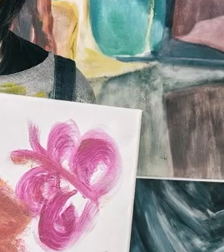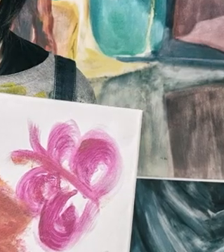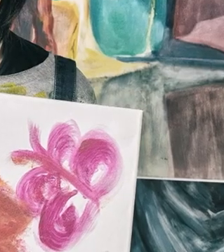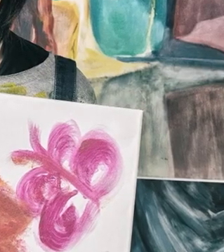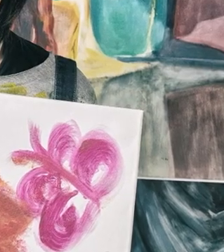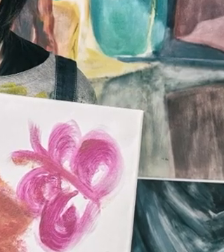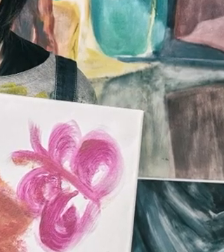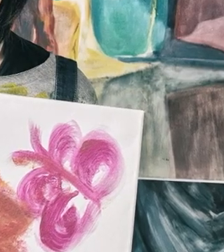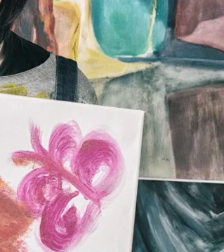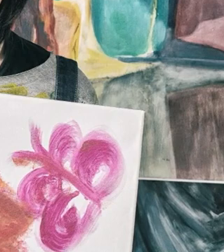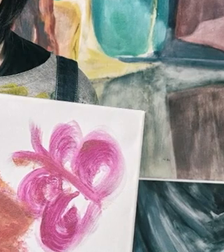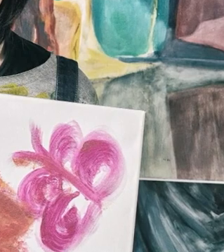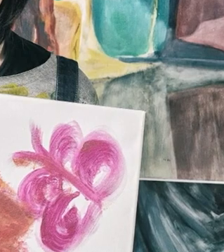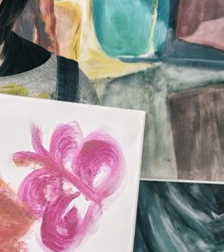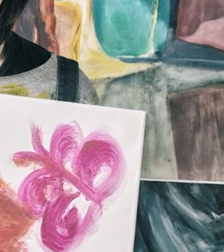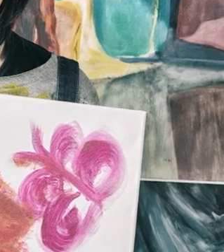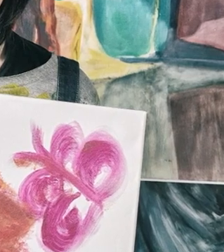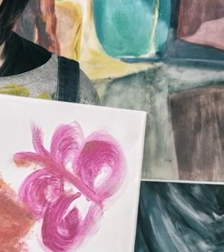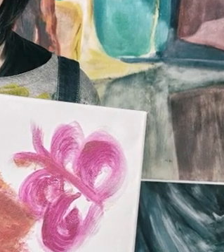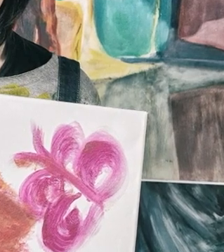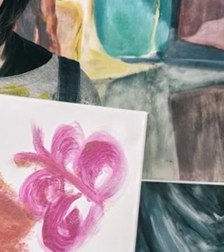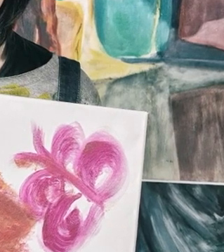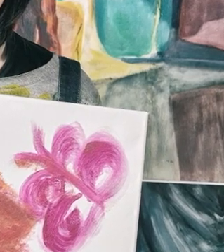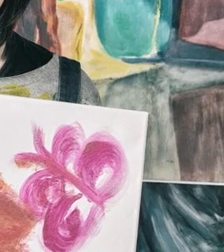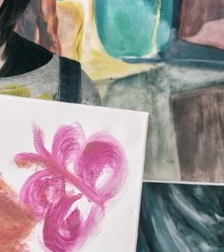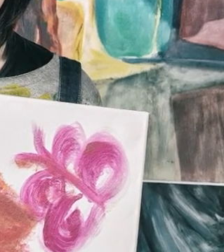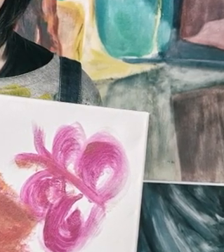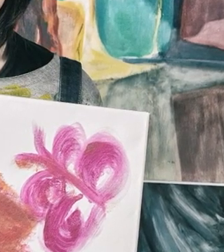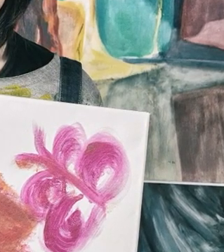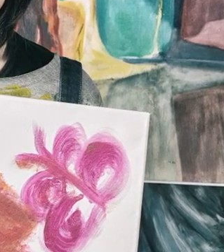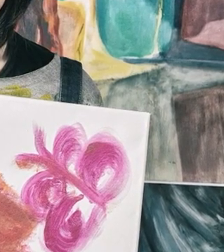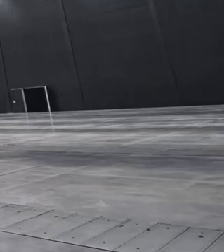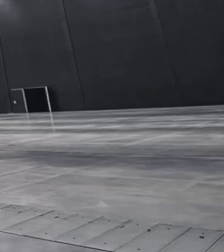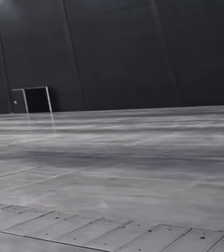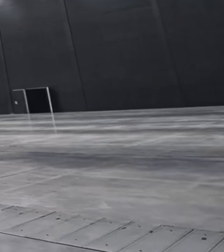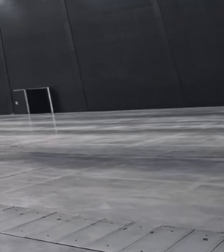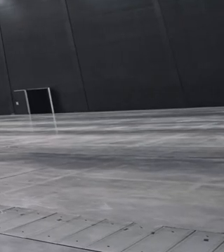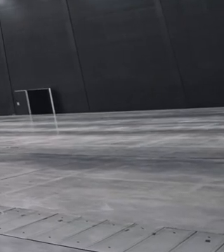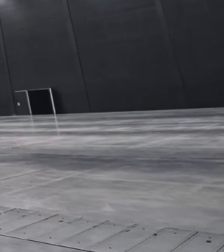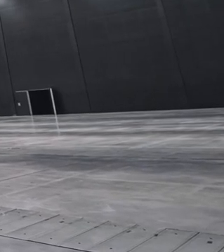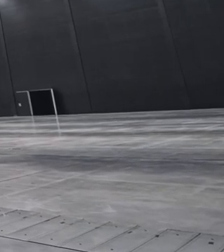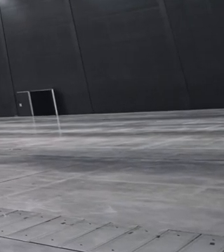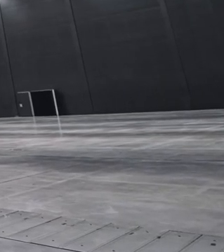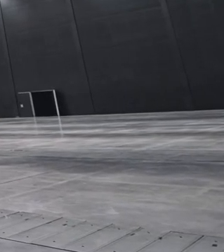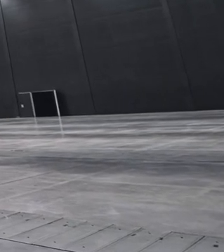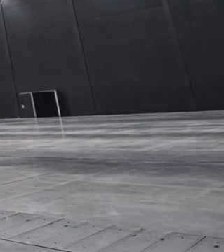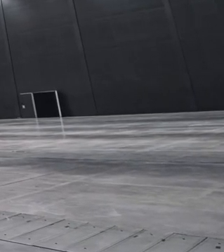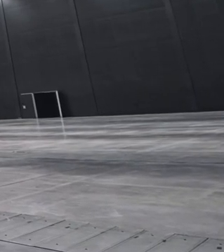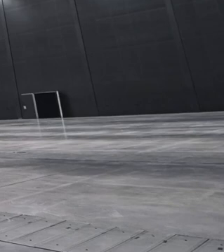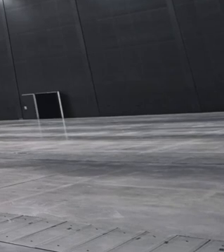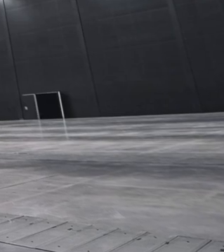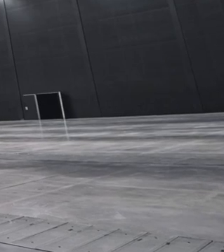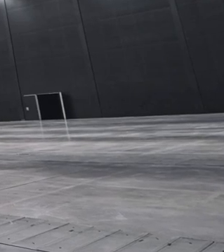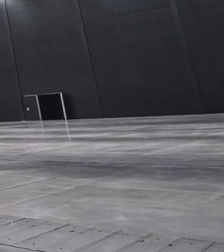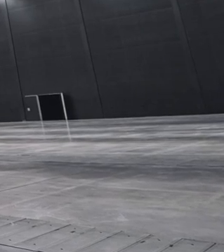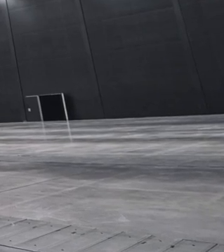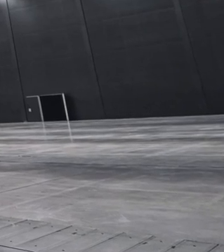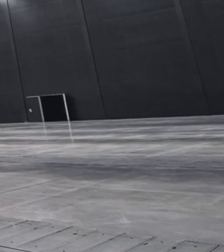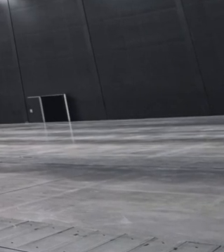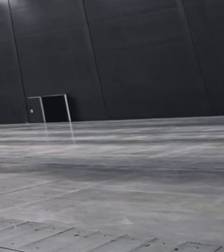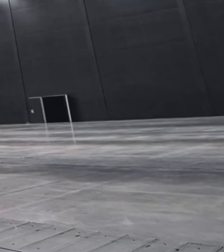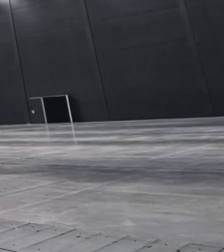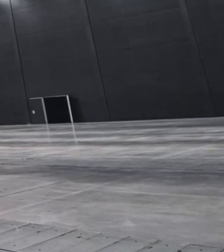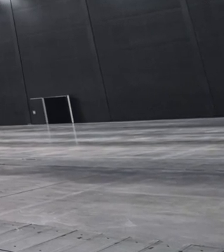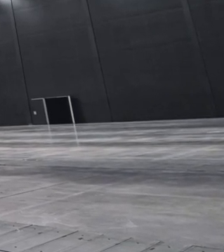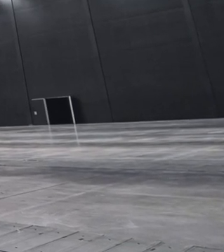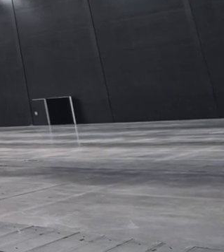organizacyjnie umożliwiamy studentom z niepełnosprawnością, czy też w innej trudnej sytuacji życiowej, realizowanie studiów. Na